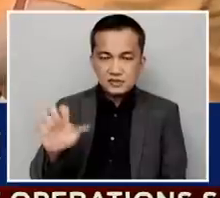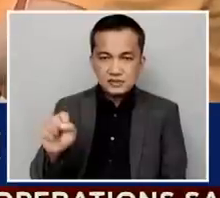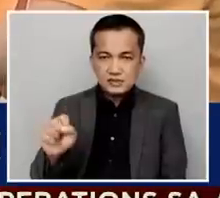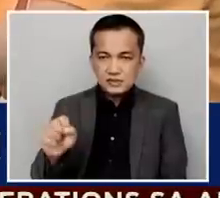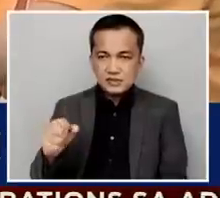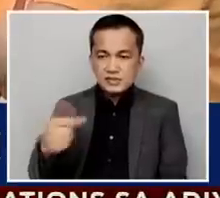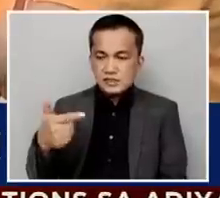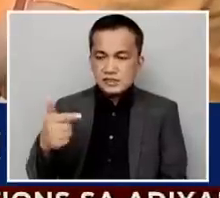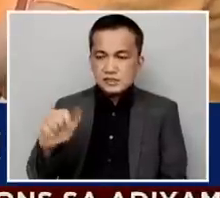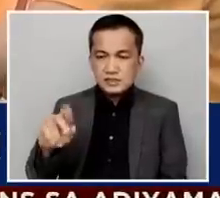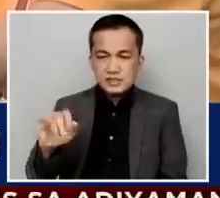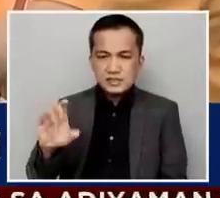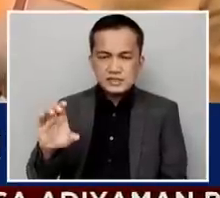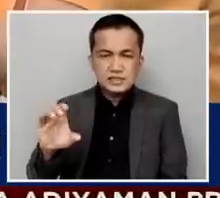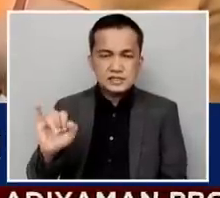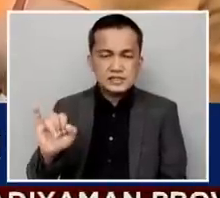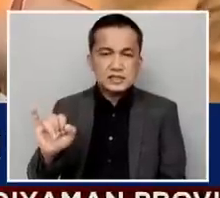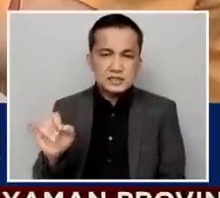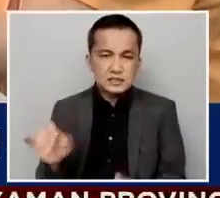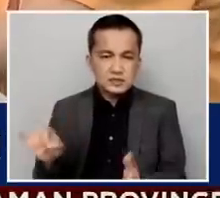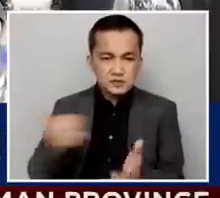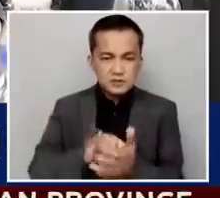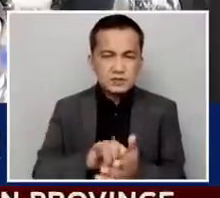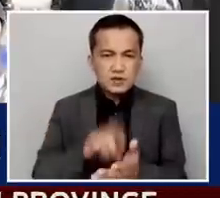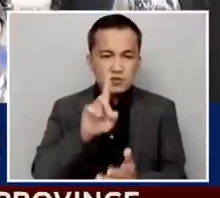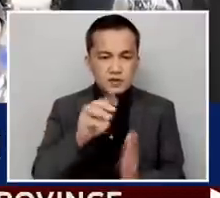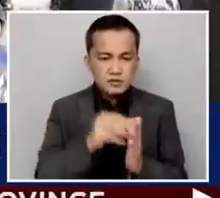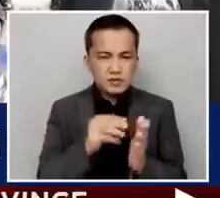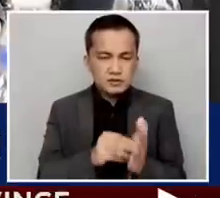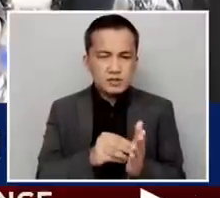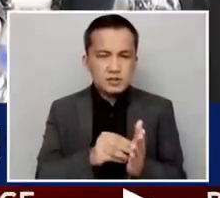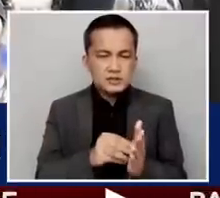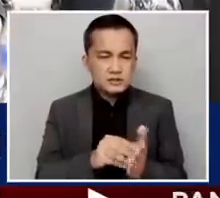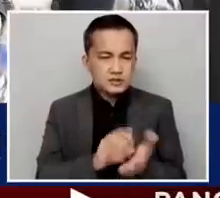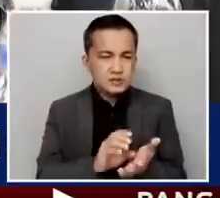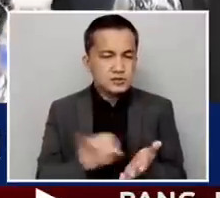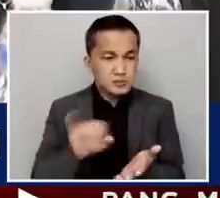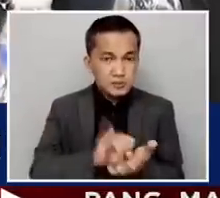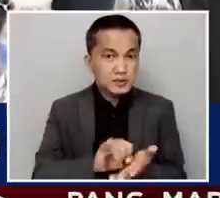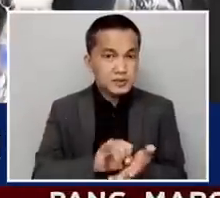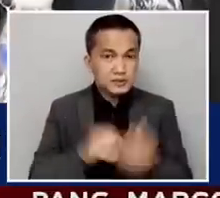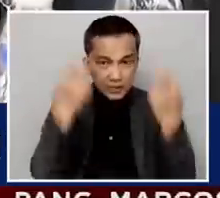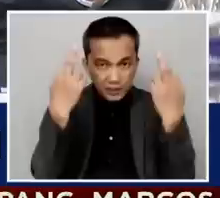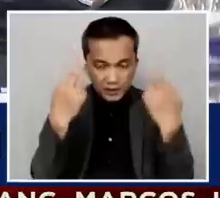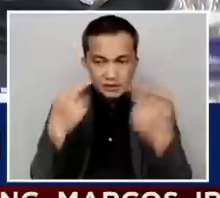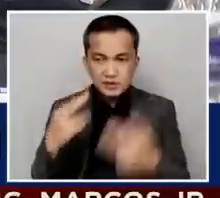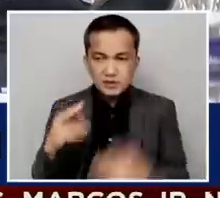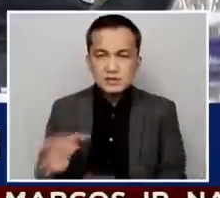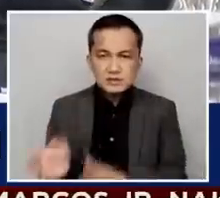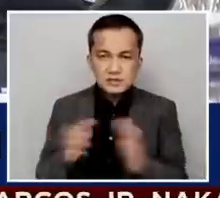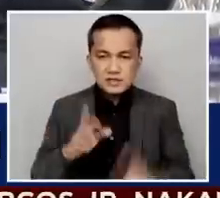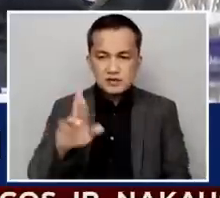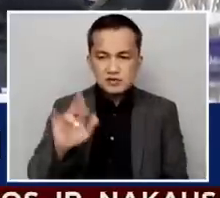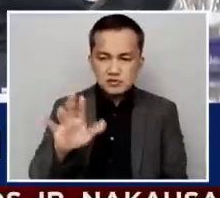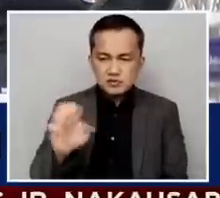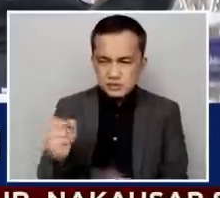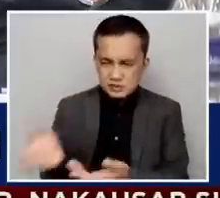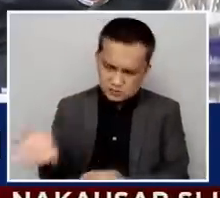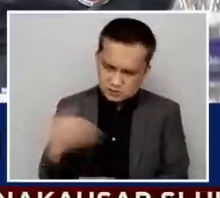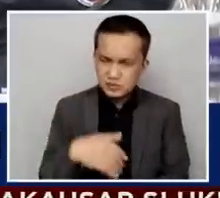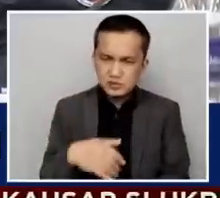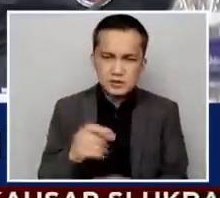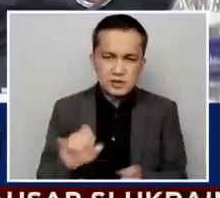namuhunan umano ng 1 milyong piso para sa investment sa kabayo. Si Roses ay inalok naman ng suspect na mamuhunan